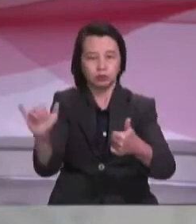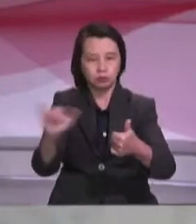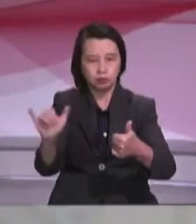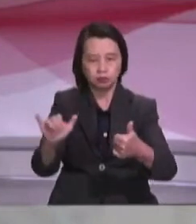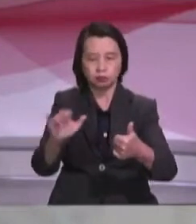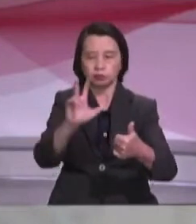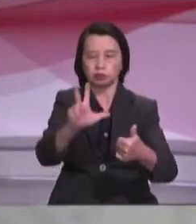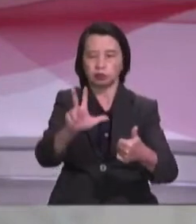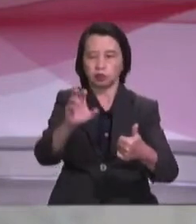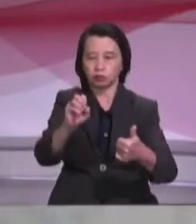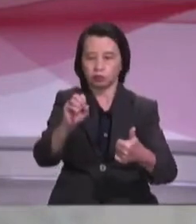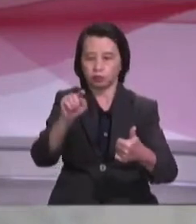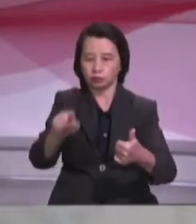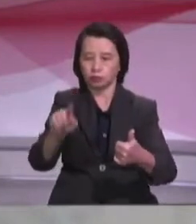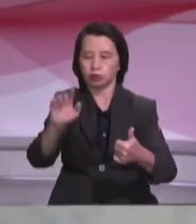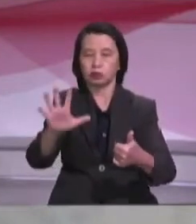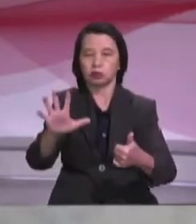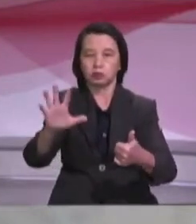bersamaan dengan